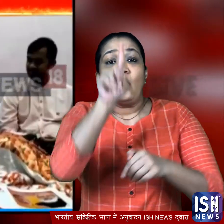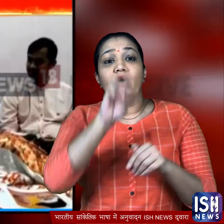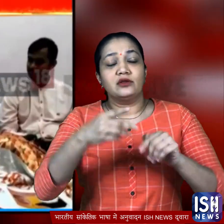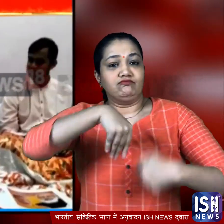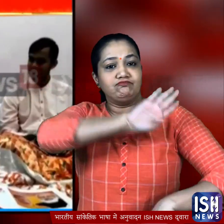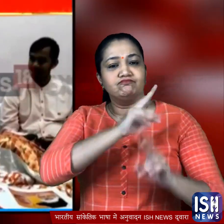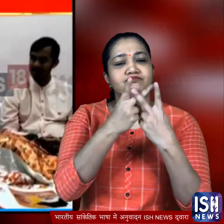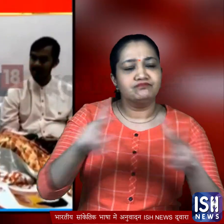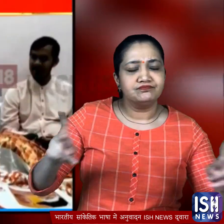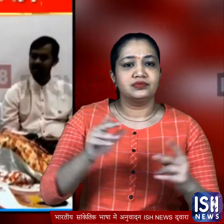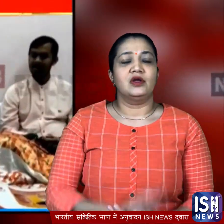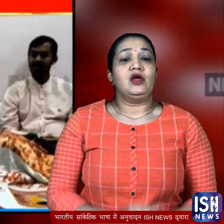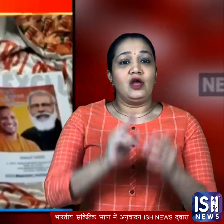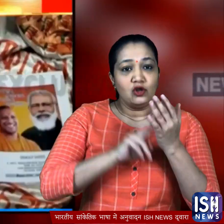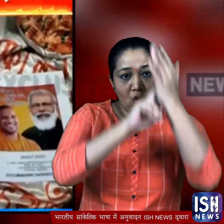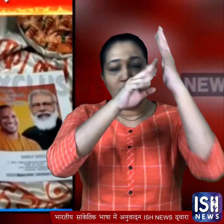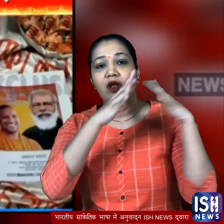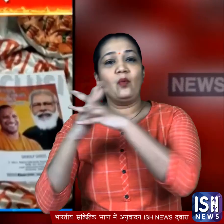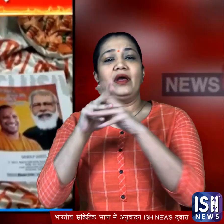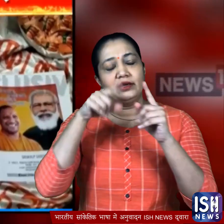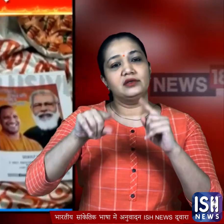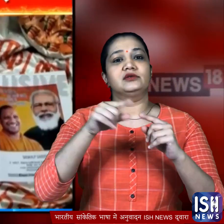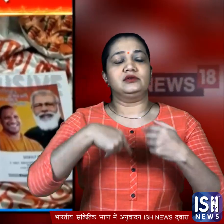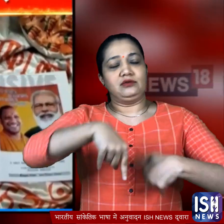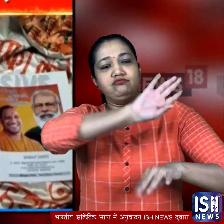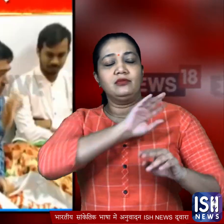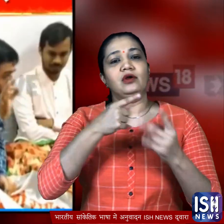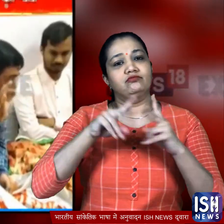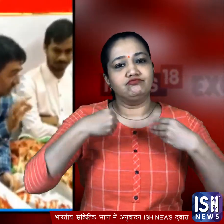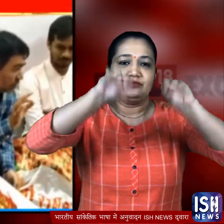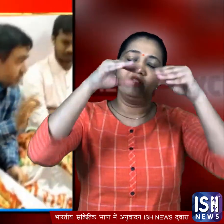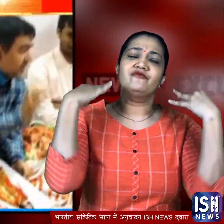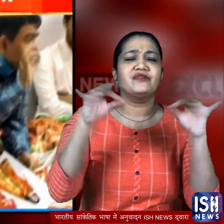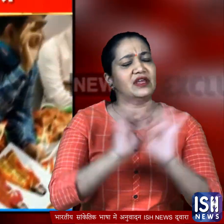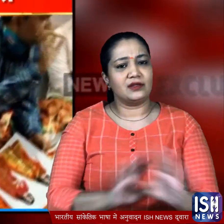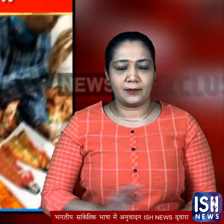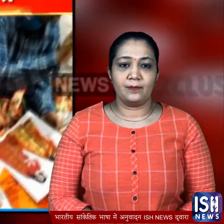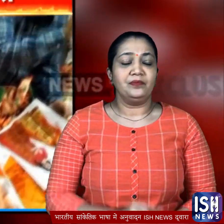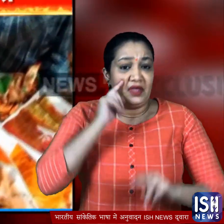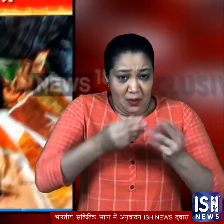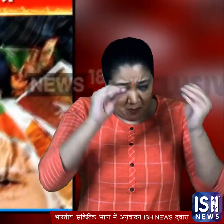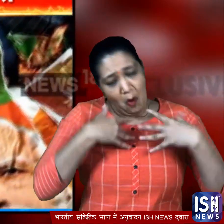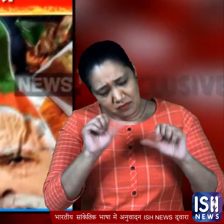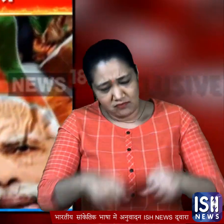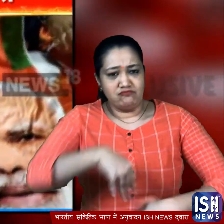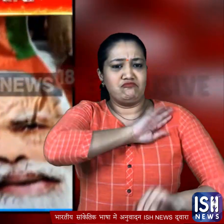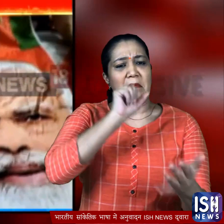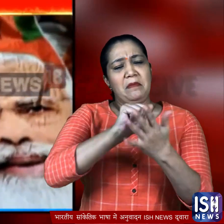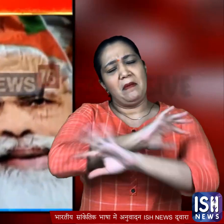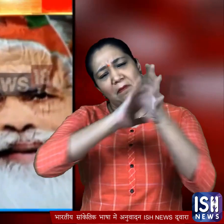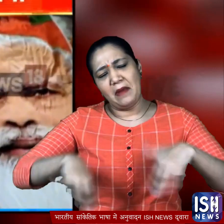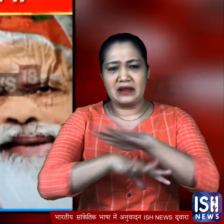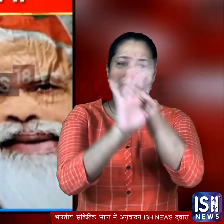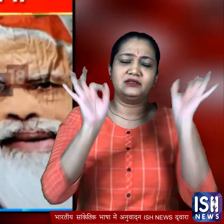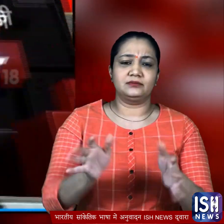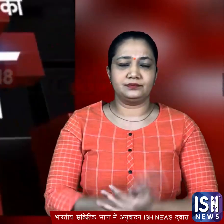करीब 1000 ऐसी साड़ियां पूर्वी और पश्चिमी उत्तर प्रदेश में लोगों को मुफ्त बांटी जाएंगी। व्यापारियों ने बताया कि जरूरत पड़ने पर और साड़ियां बनाने की तैयारी